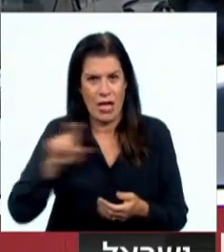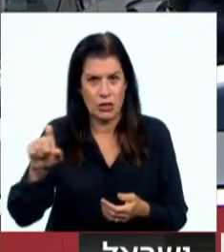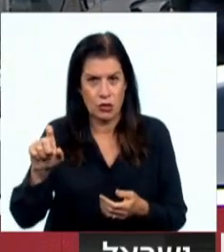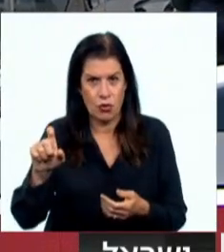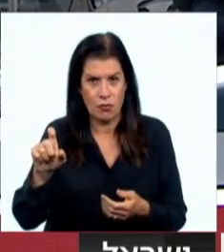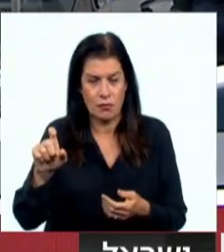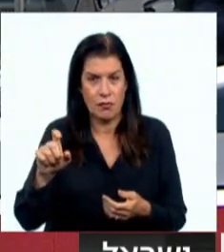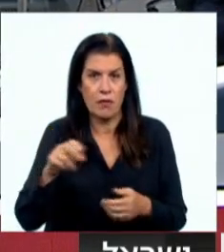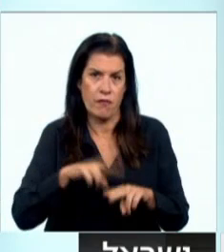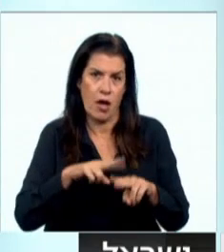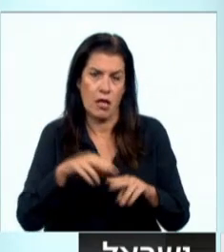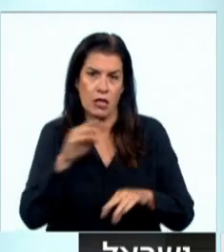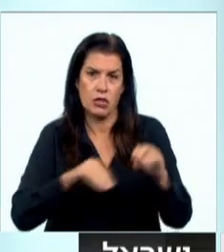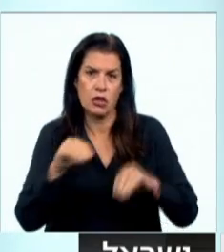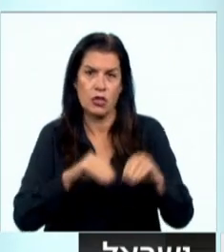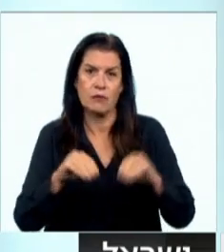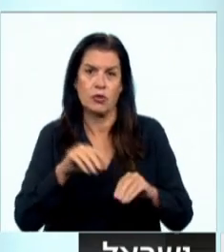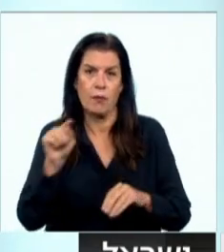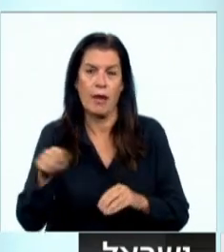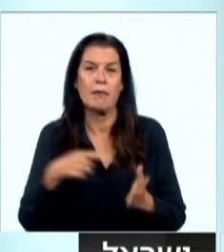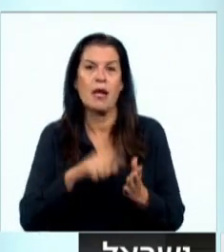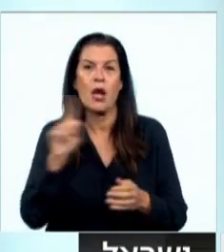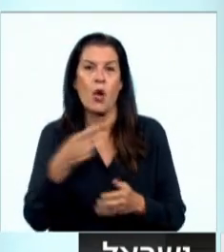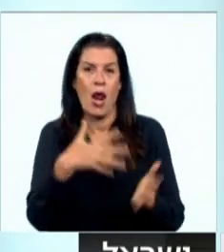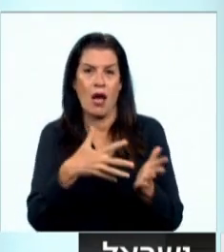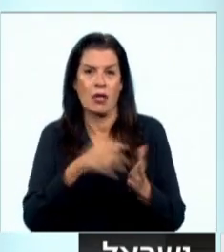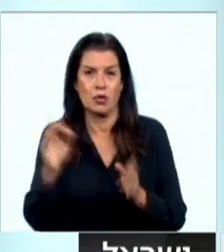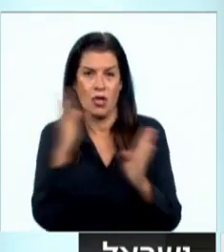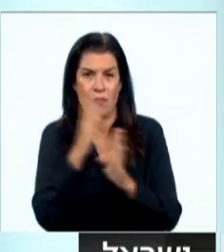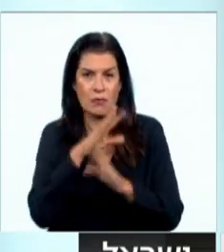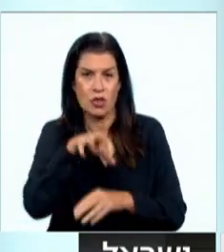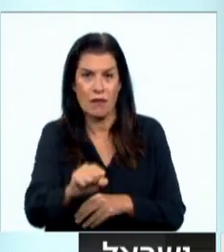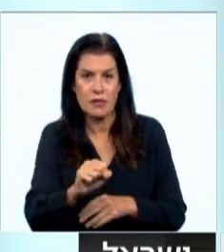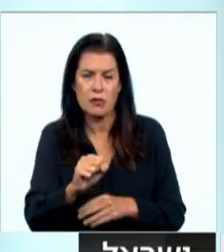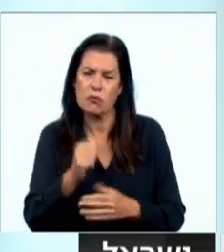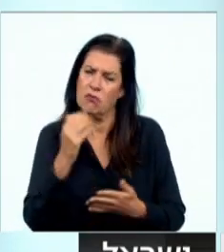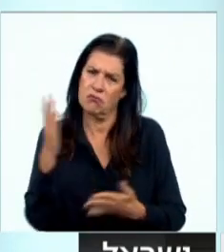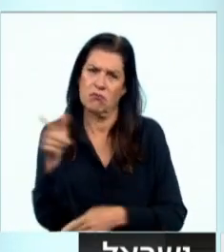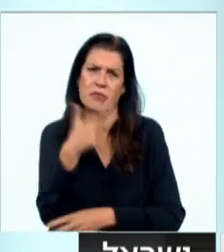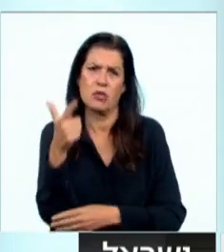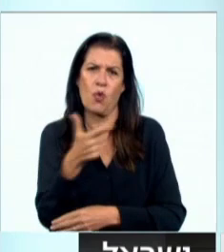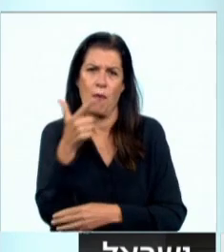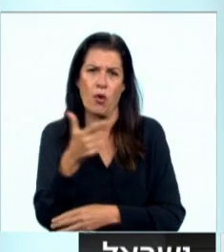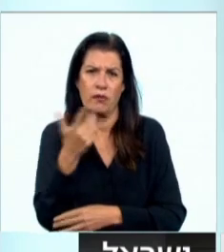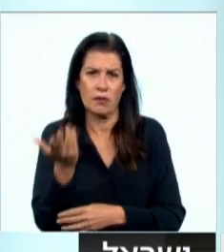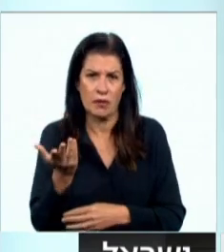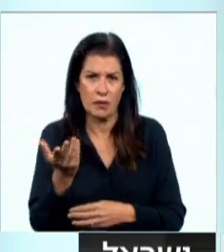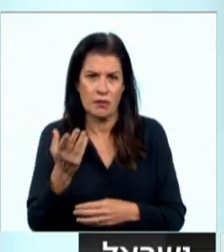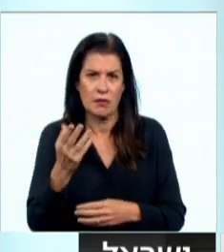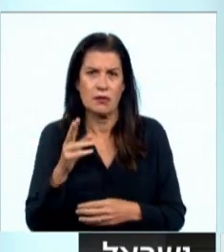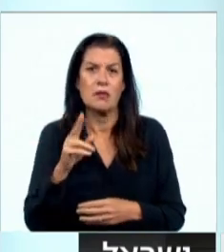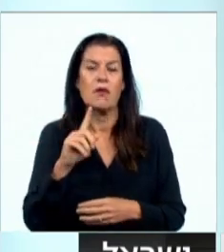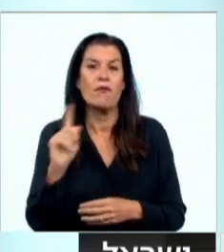בהם, כי כל החקירות של אותם מחבלים כן. מצולמות, כי כולם נחקרים בעצם על רצח, לא על משהו